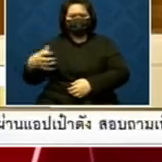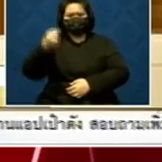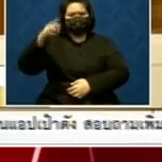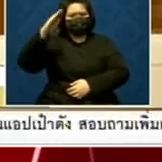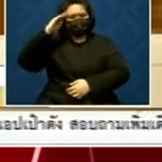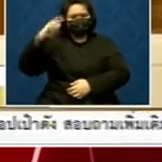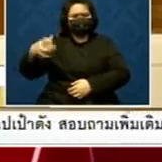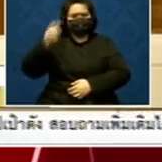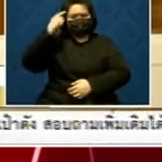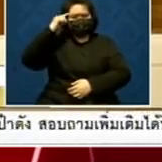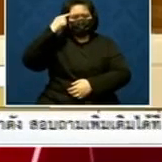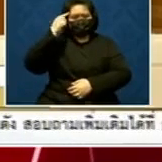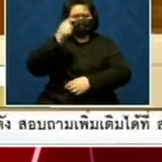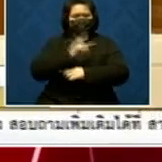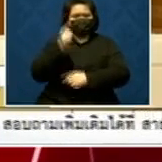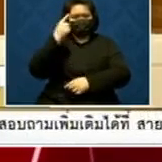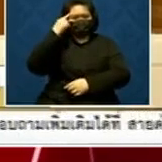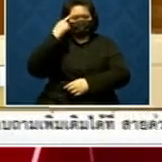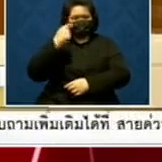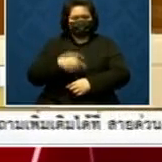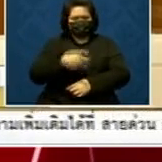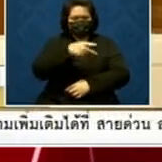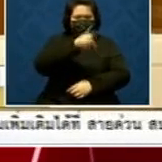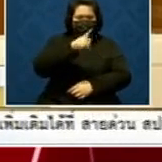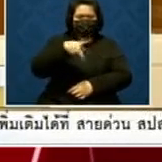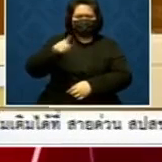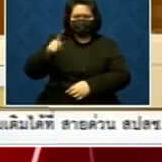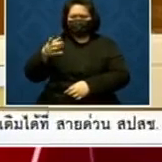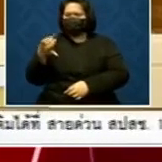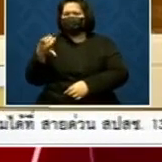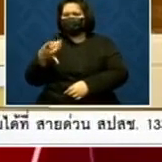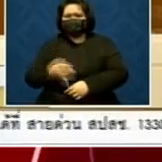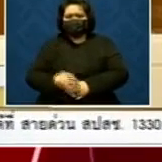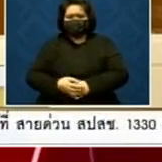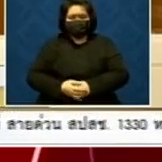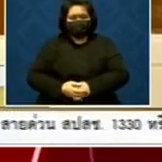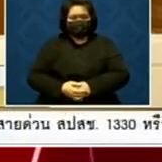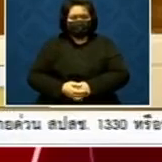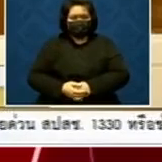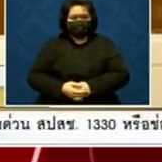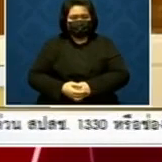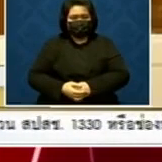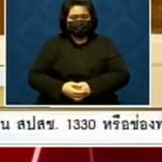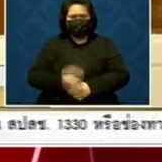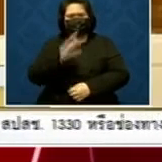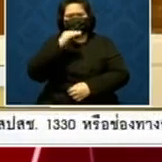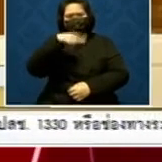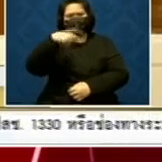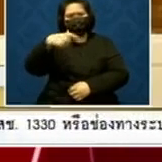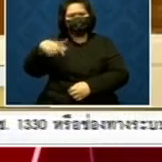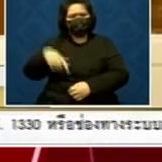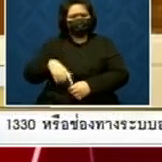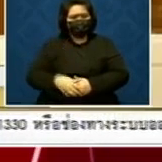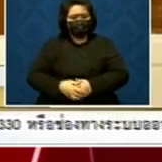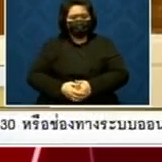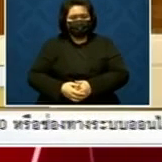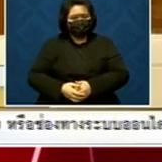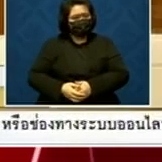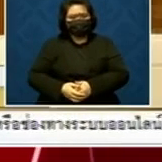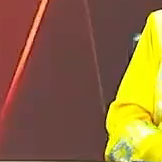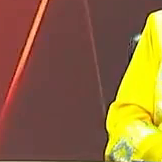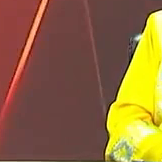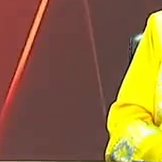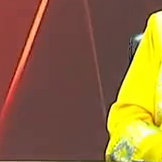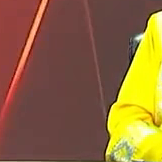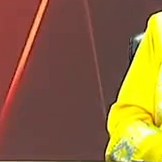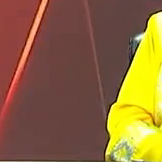ษก็คือประหาร อ่ะทีนี้ที่สสฝ่ายค้านไม่ใช่สสอดีตสิอดีตสสตอนนี้เขาเป็นอะไรนะ ก็บอกแล้วเ